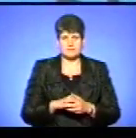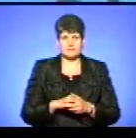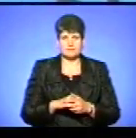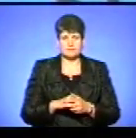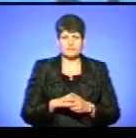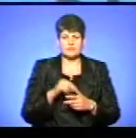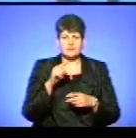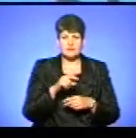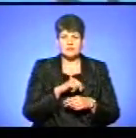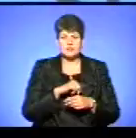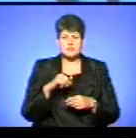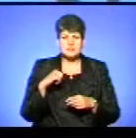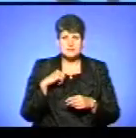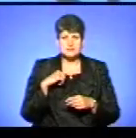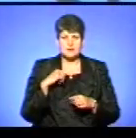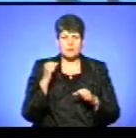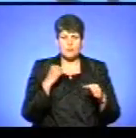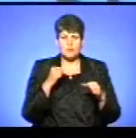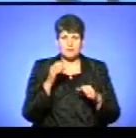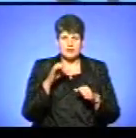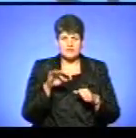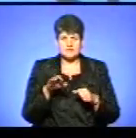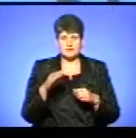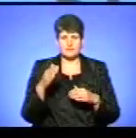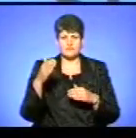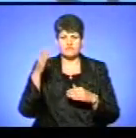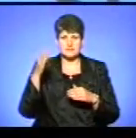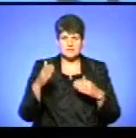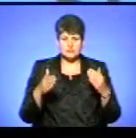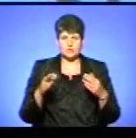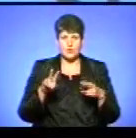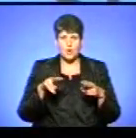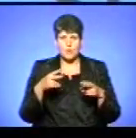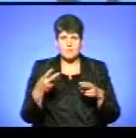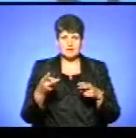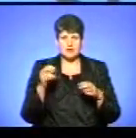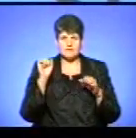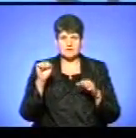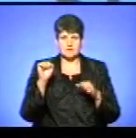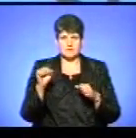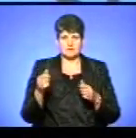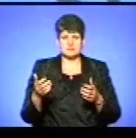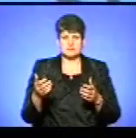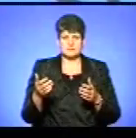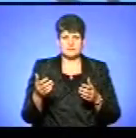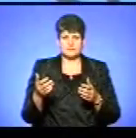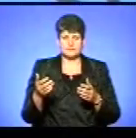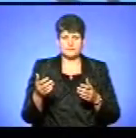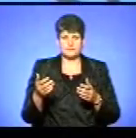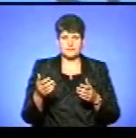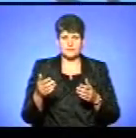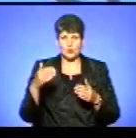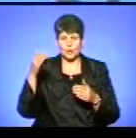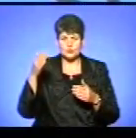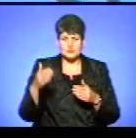сам побився до стіни. Коли обертався, бився до стіни.